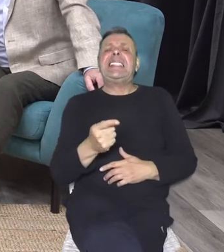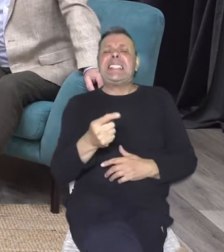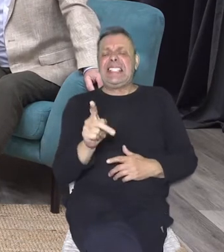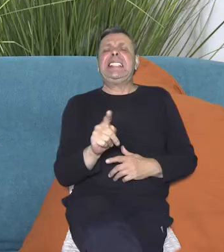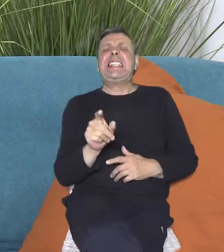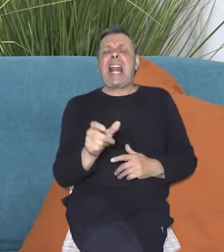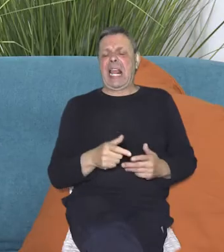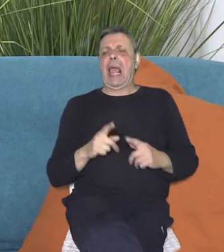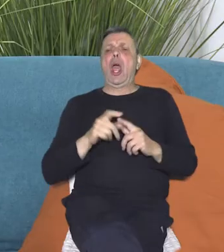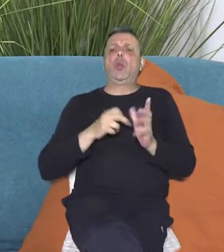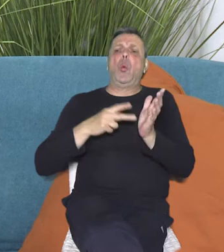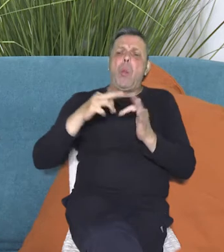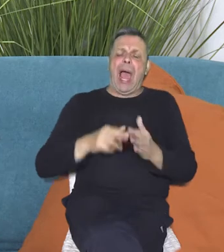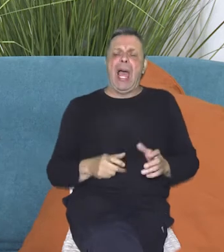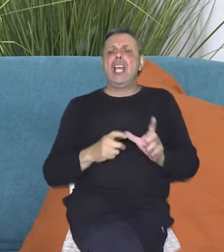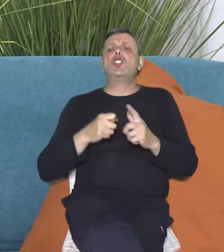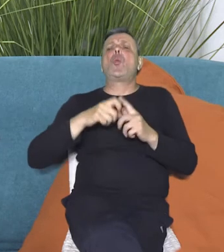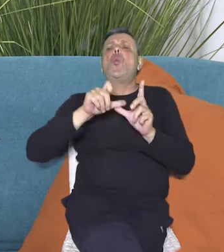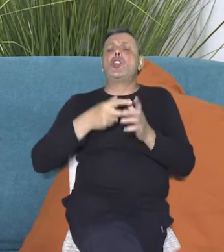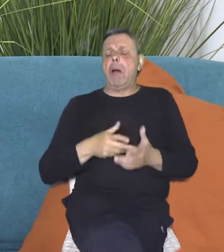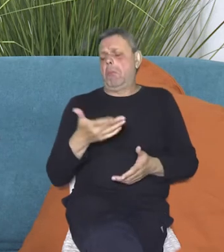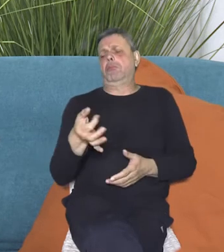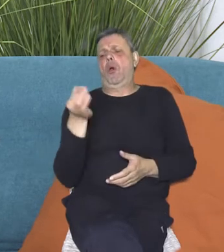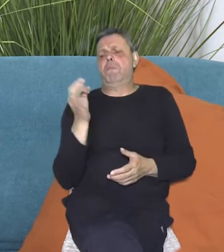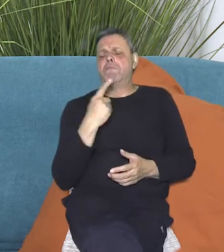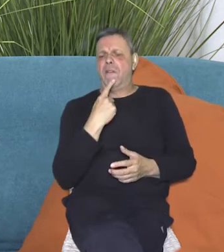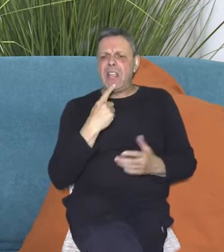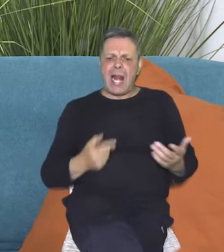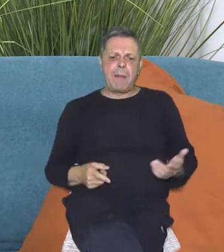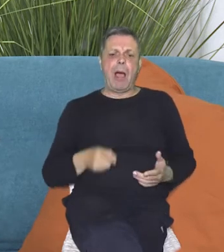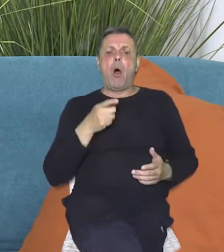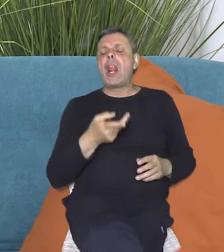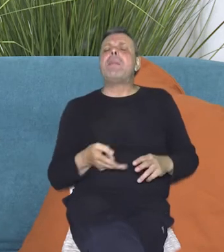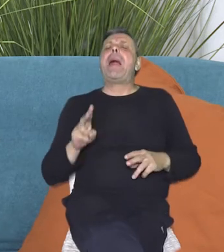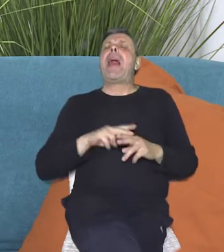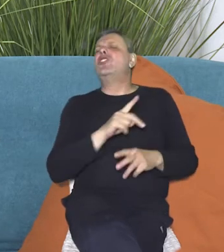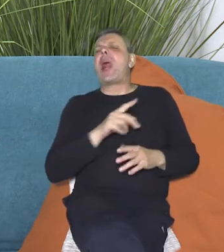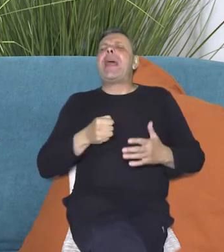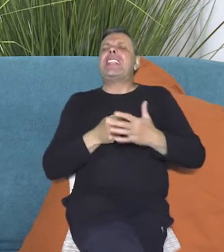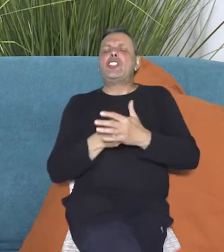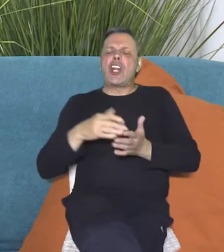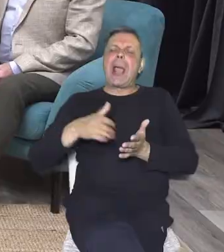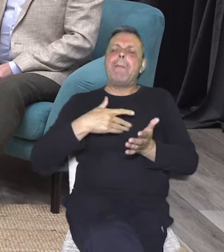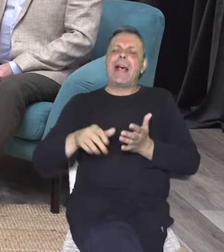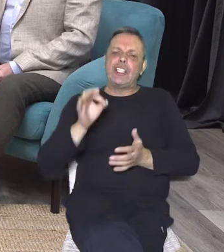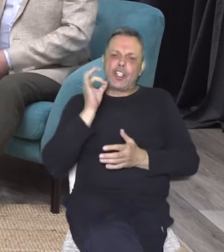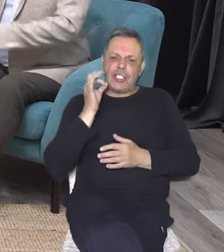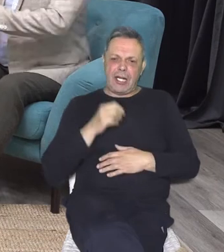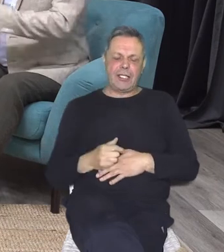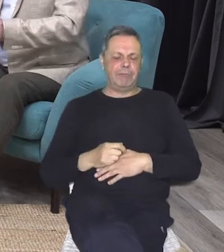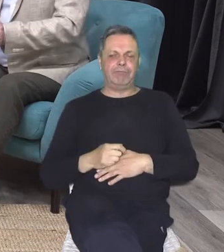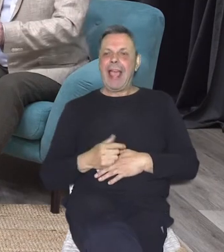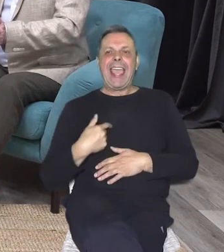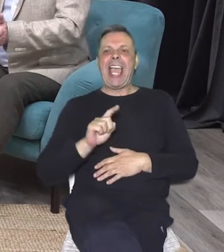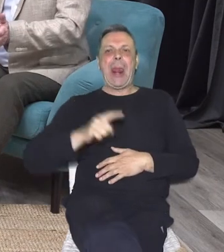skušeš, tune, to je najjeftinija riba i ona ima najviše nezasićenih masnih kiselina u sebi. Uopće ne mislim umrijeti. Tako